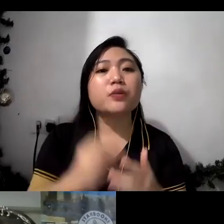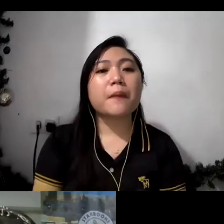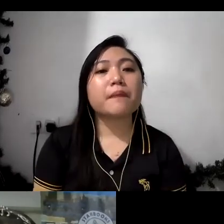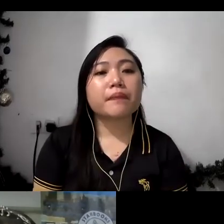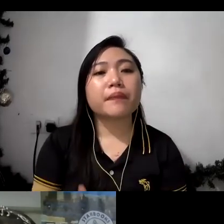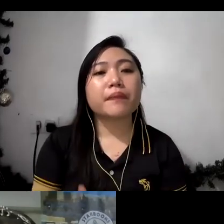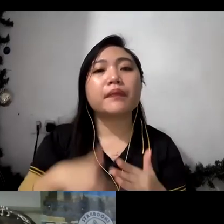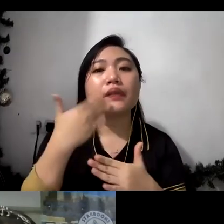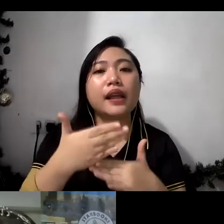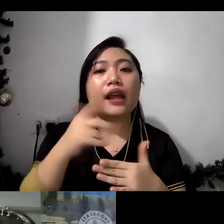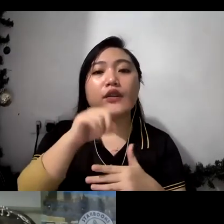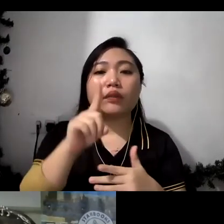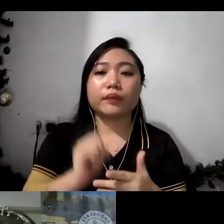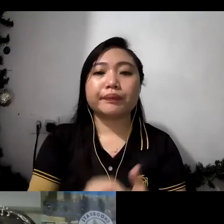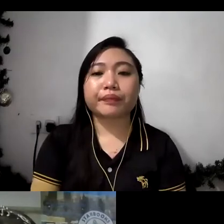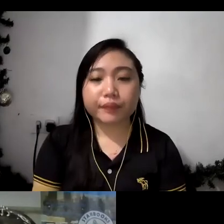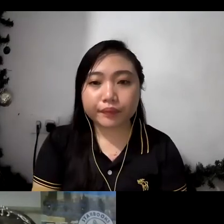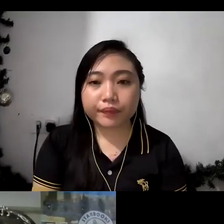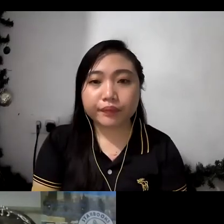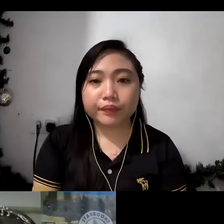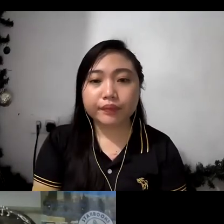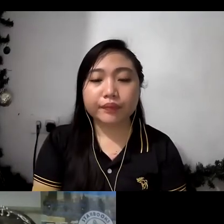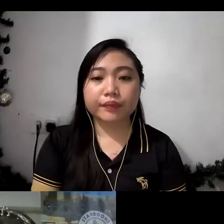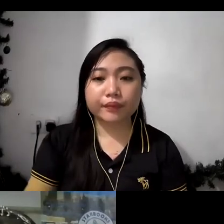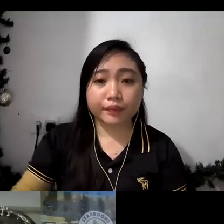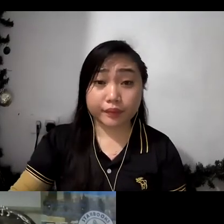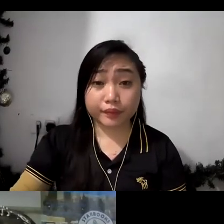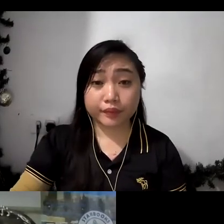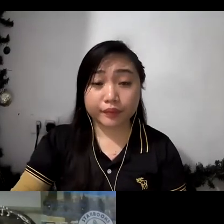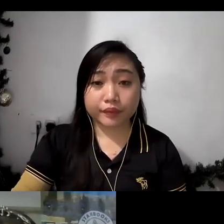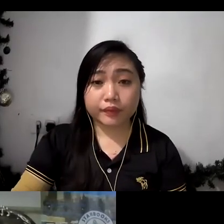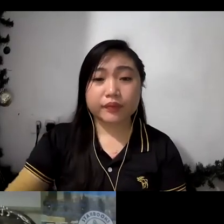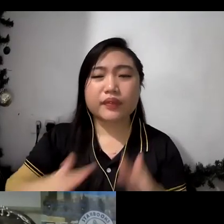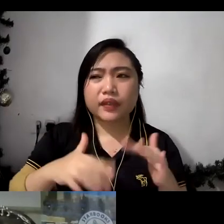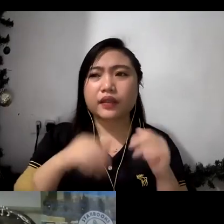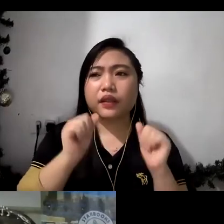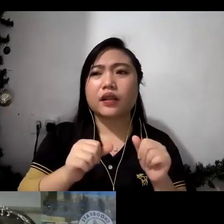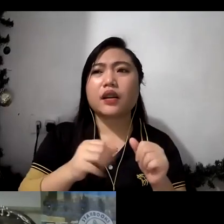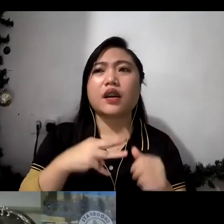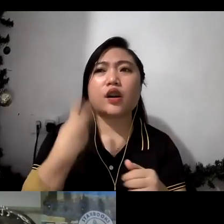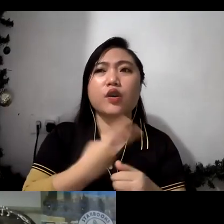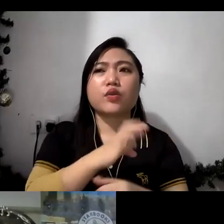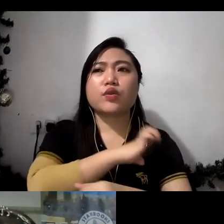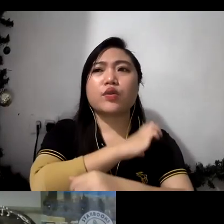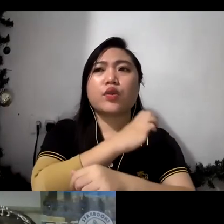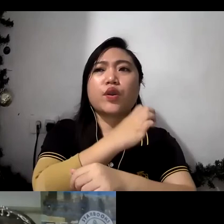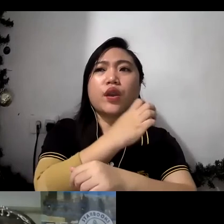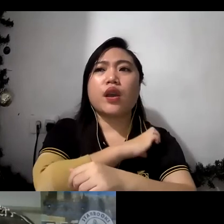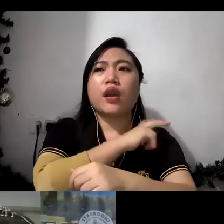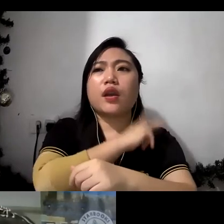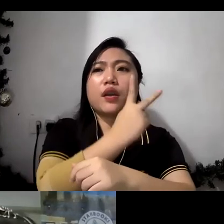another question. Okay. From Sir Romel Relion, how can we empower school administrators